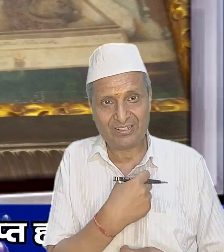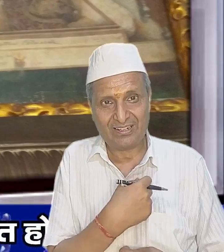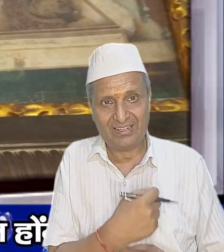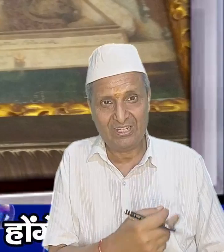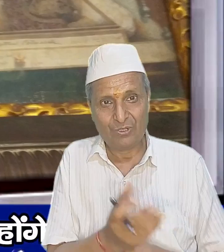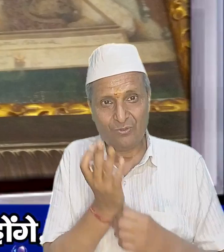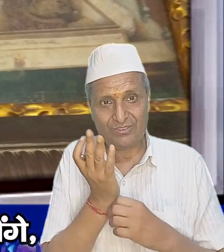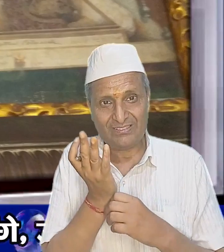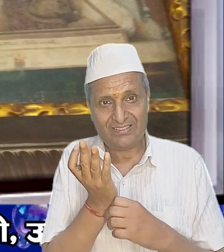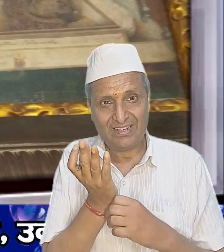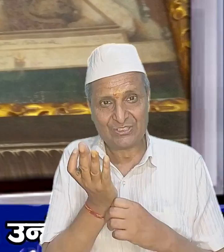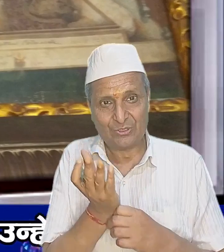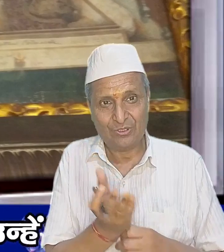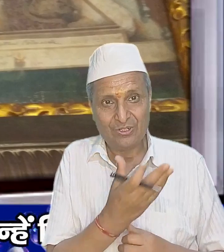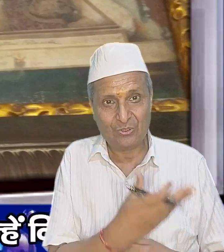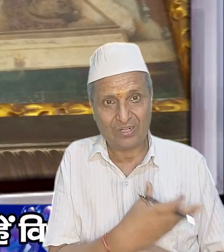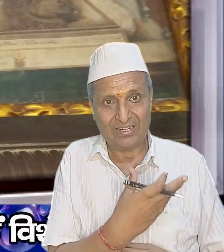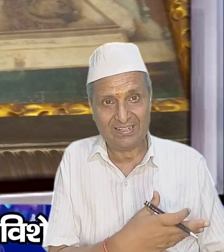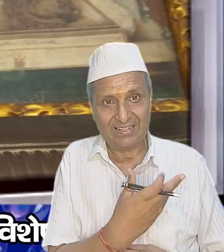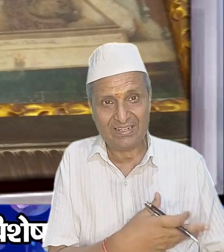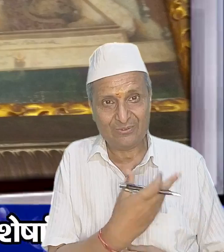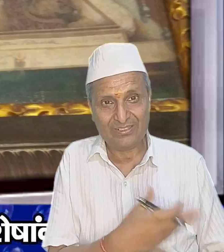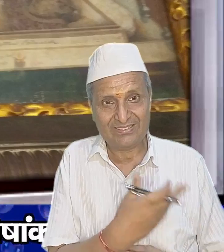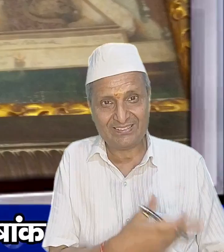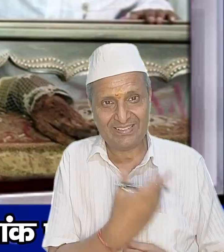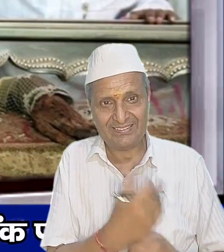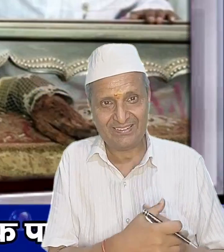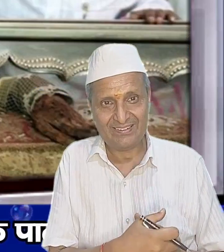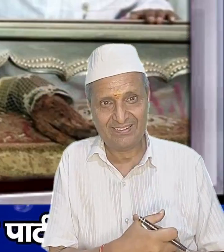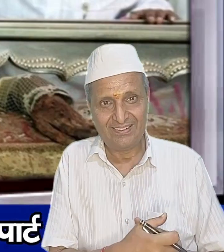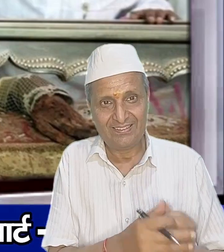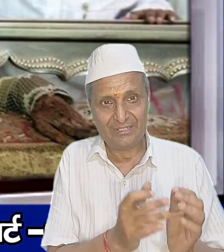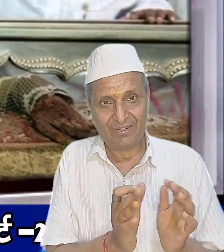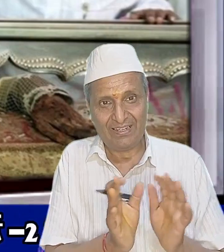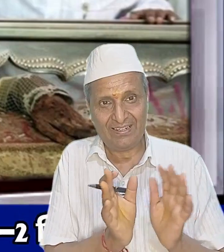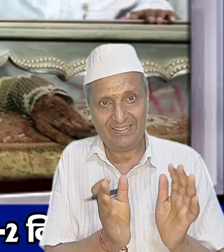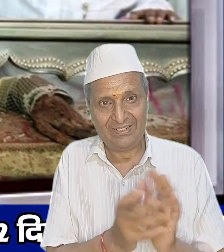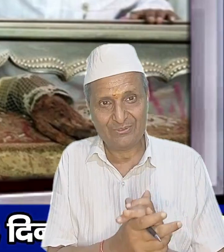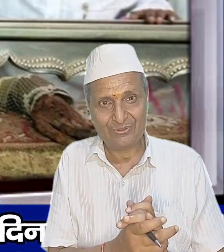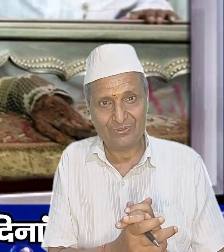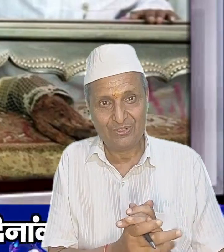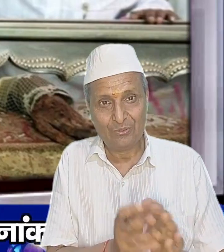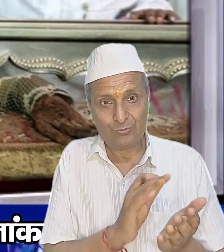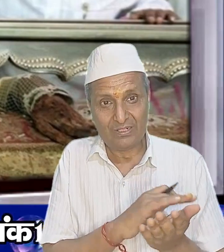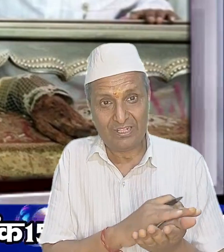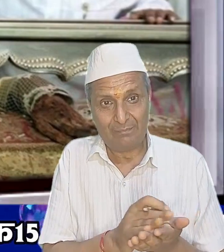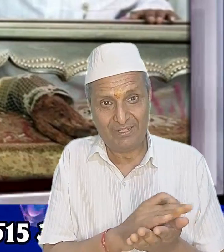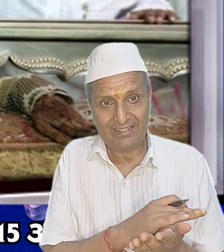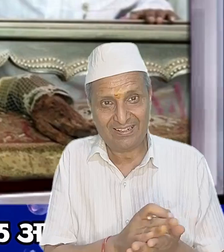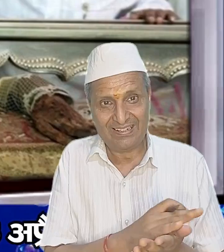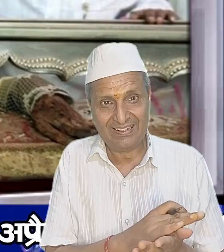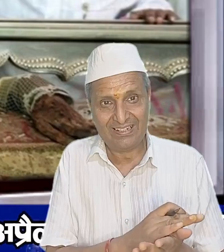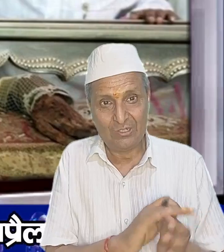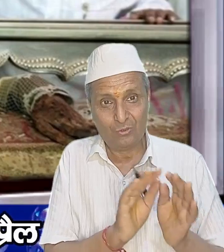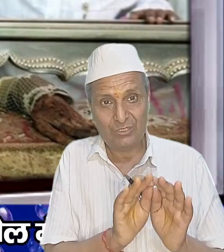1 सफल हो गया तेरा, अब मिशन 2 और 3 में इंडोनेशिया होते हुए जापान पहुंच जा, तेरा काम सिर्फ यही है, तुझे ईसाई बनाना है, पादरी के भेष से